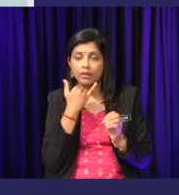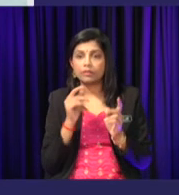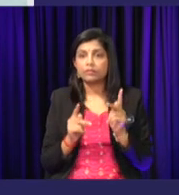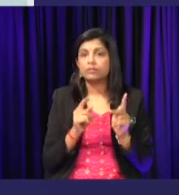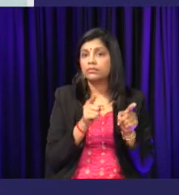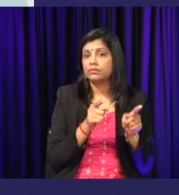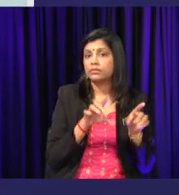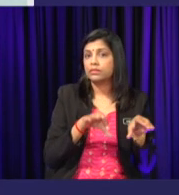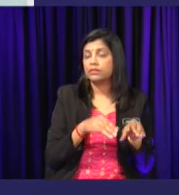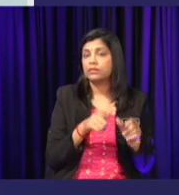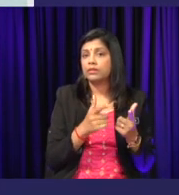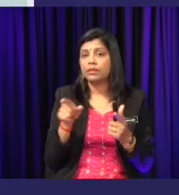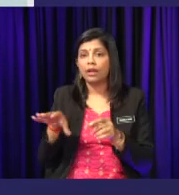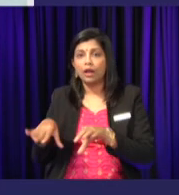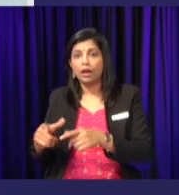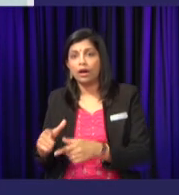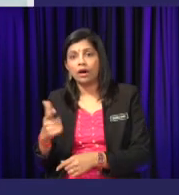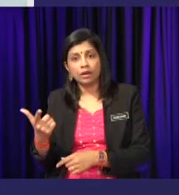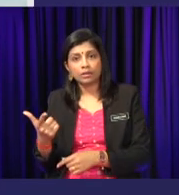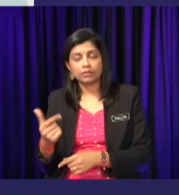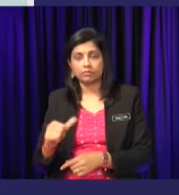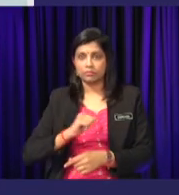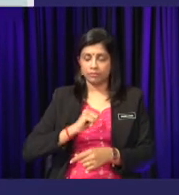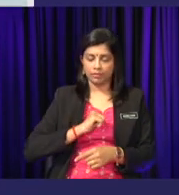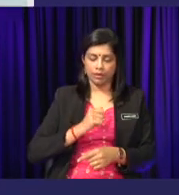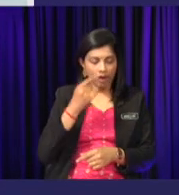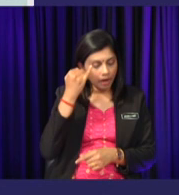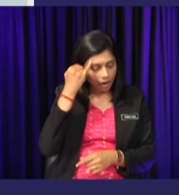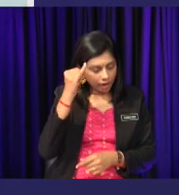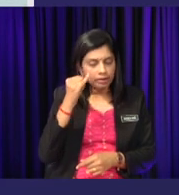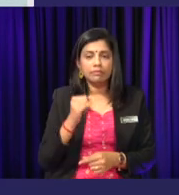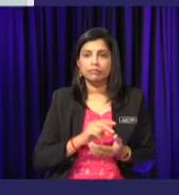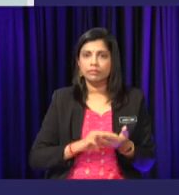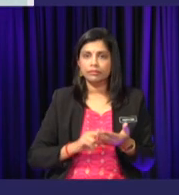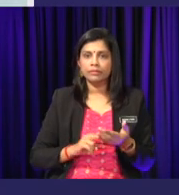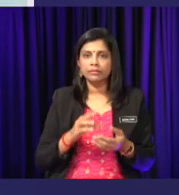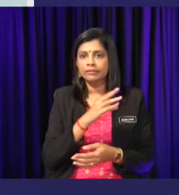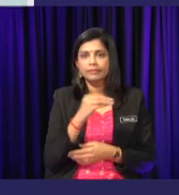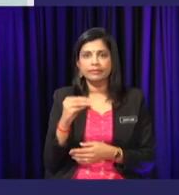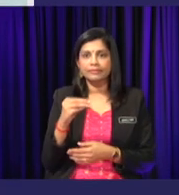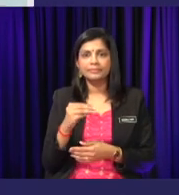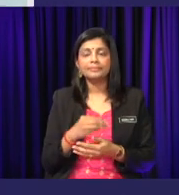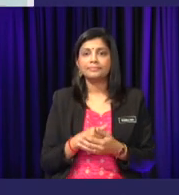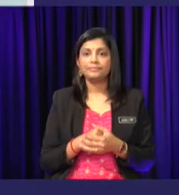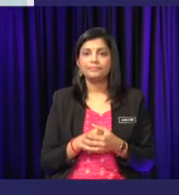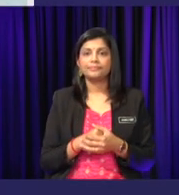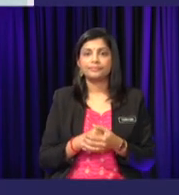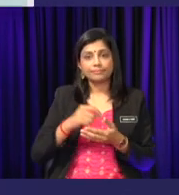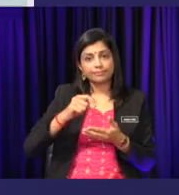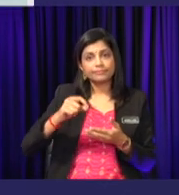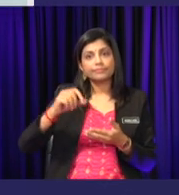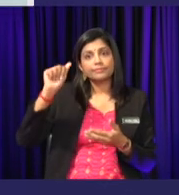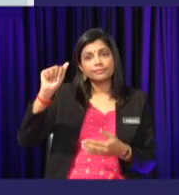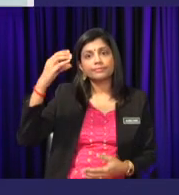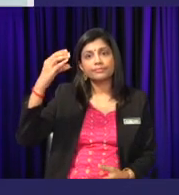pembaca tersebut Oke seterusnya Ai sudah di yang terakhir yang tak bersetuju this agree